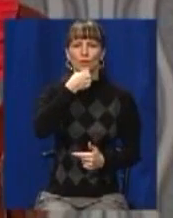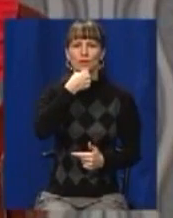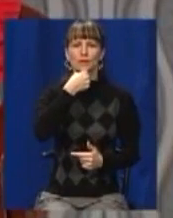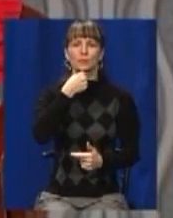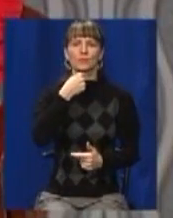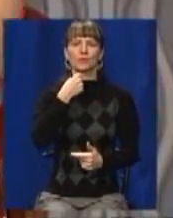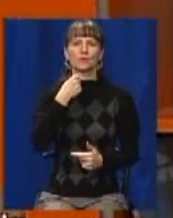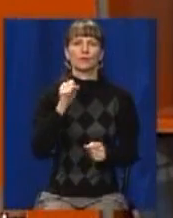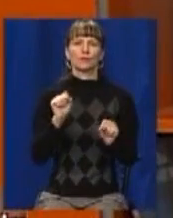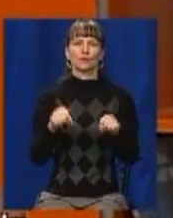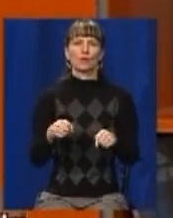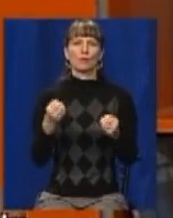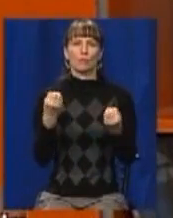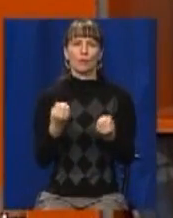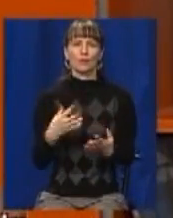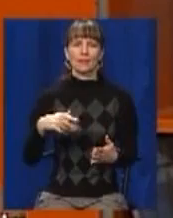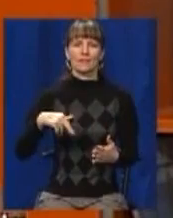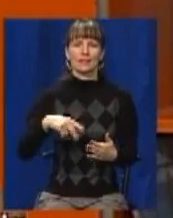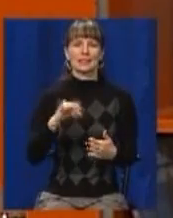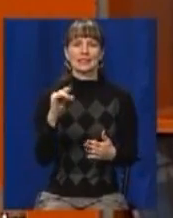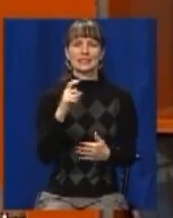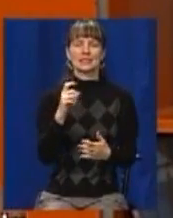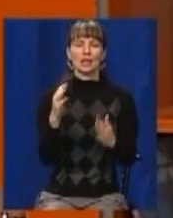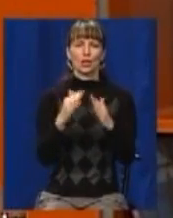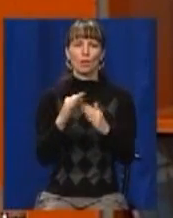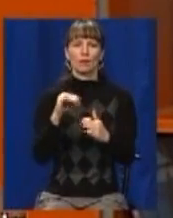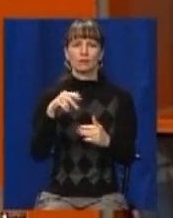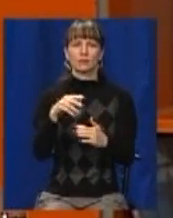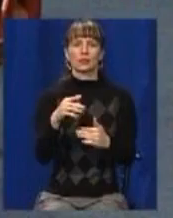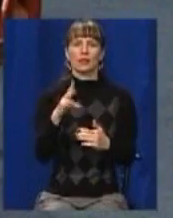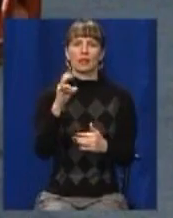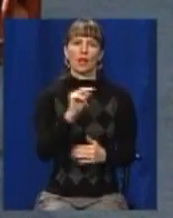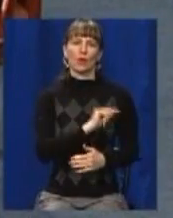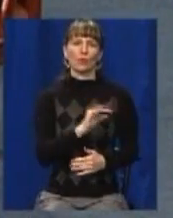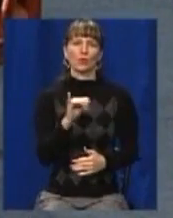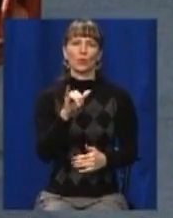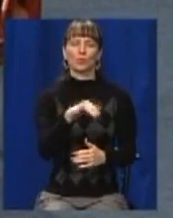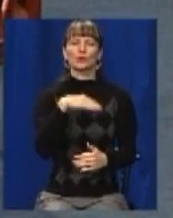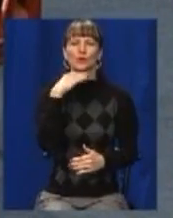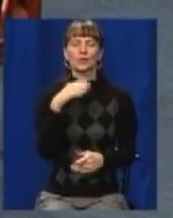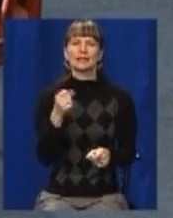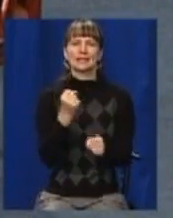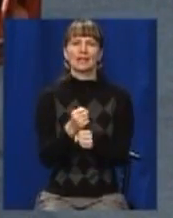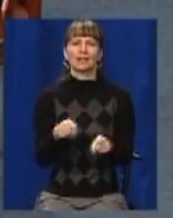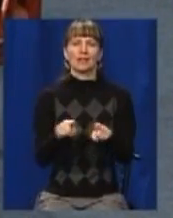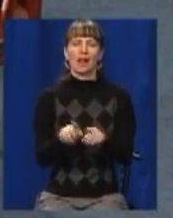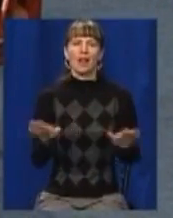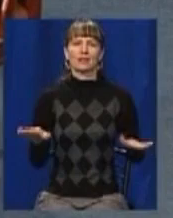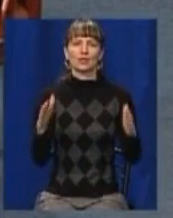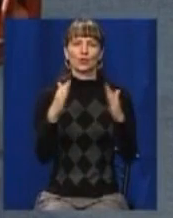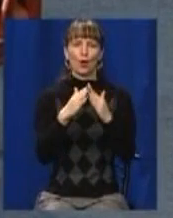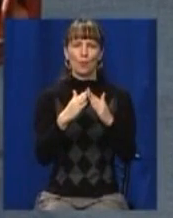доросла так може просто вийти з будівлі і вже бути на роботі або у школі. Тобто зробити такі літаючі будівлі,